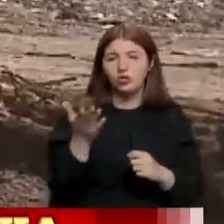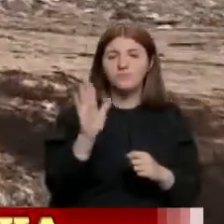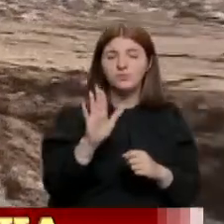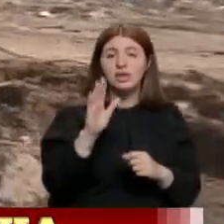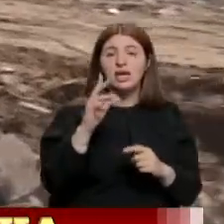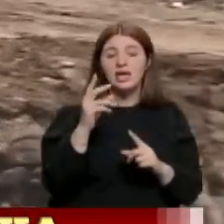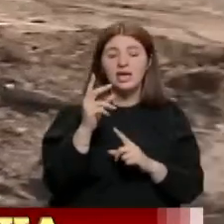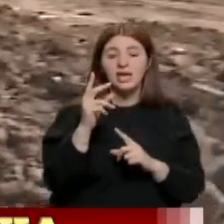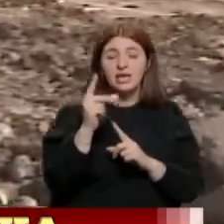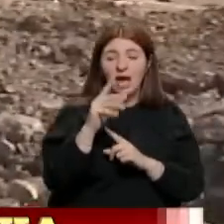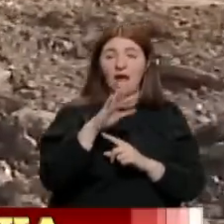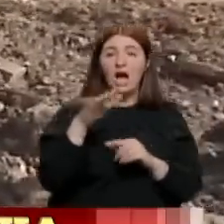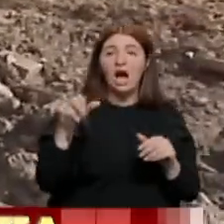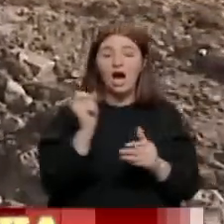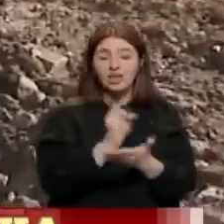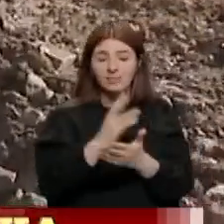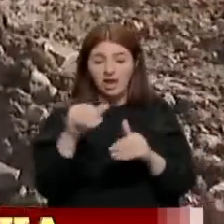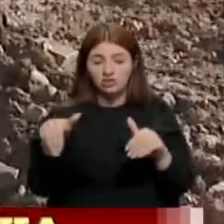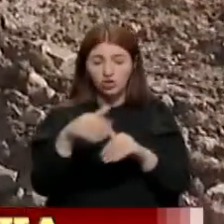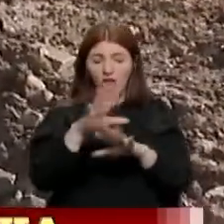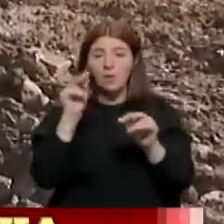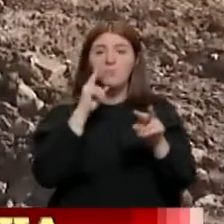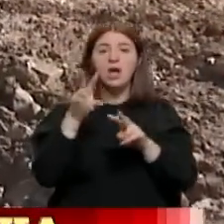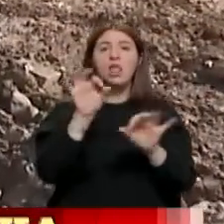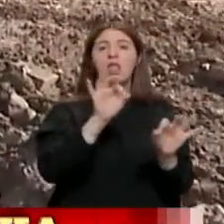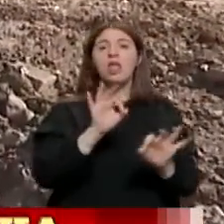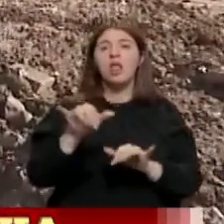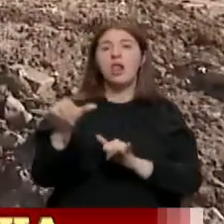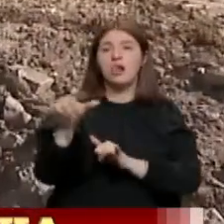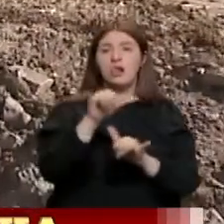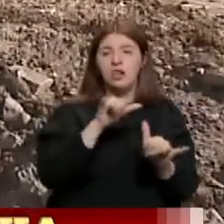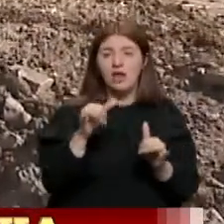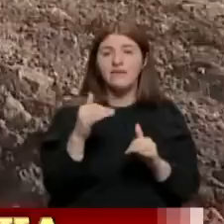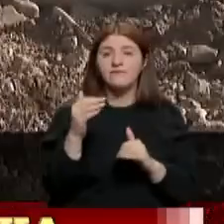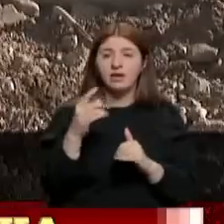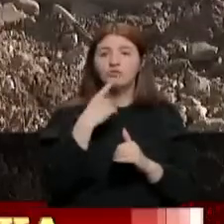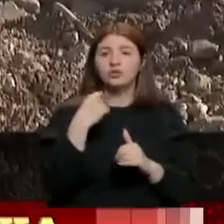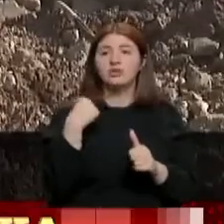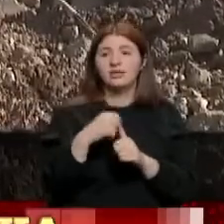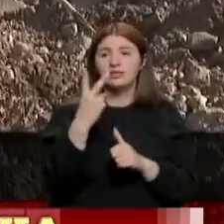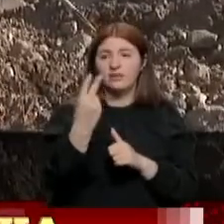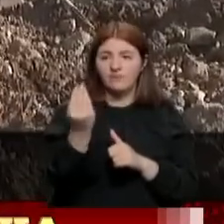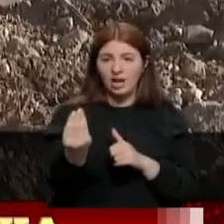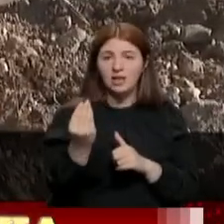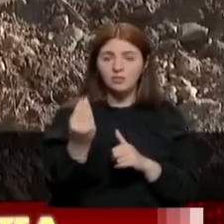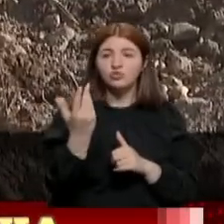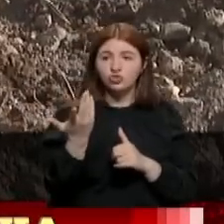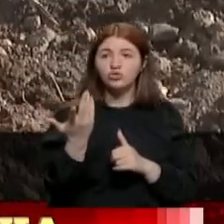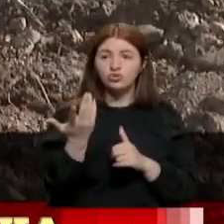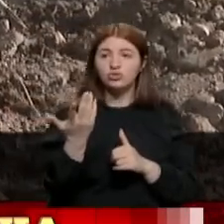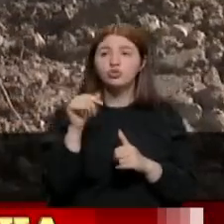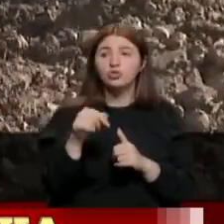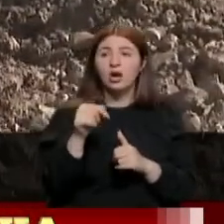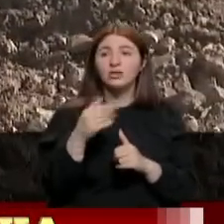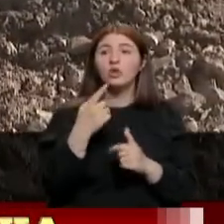İlker, Adıyaman'ın her cadde sokağındaki durum, manzara bu. ve sözü tekrar size bırakalım. Çünkü